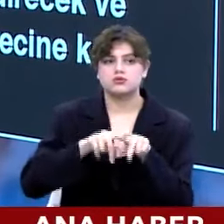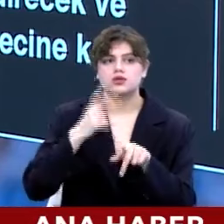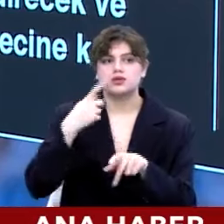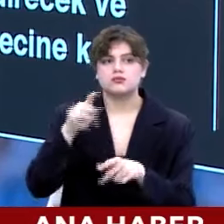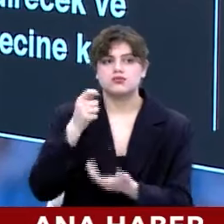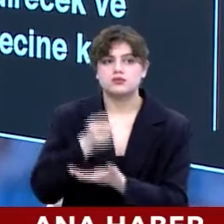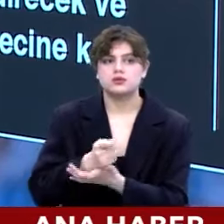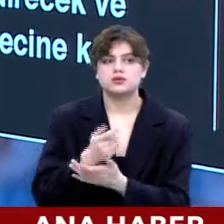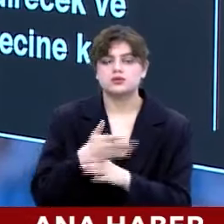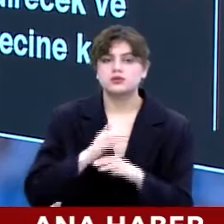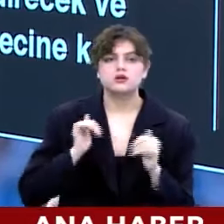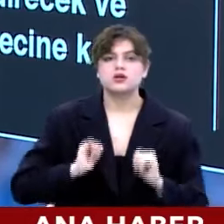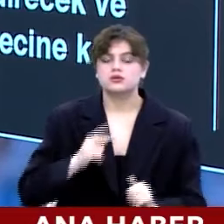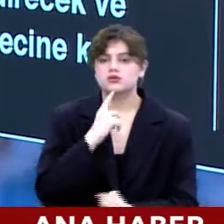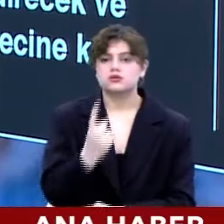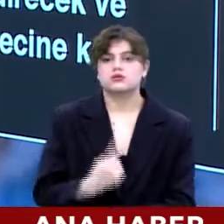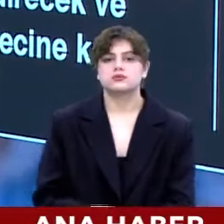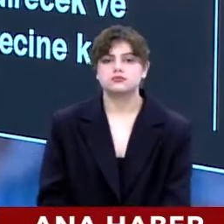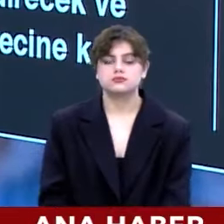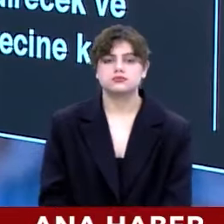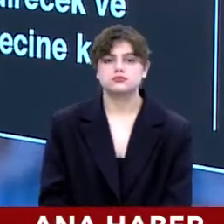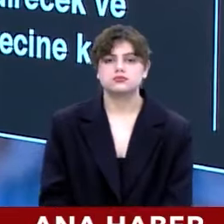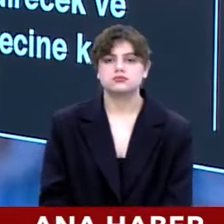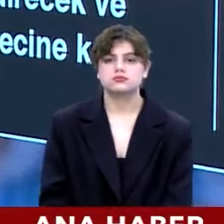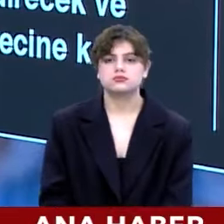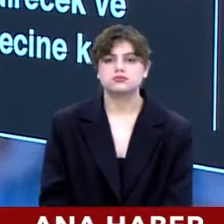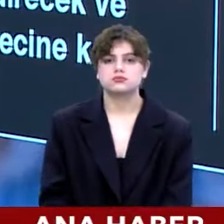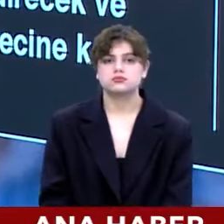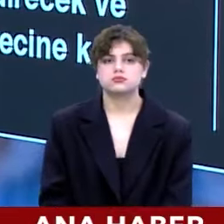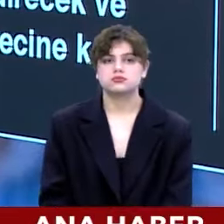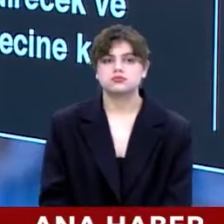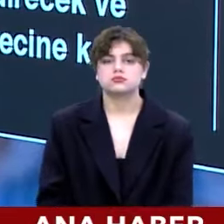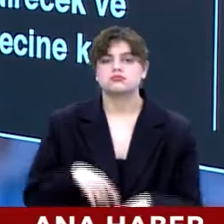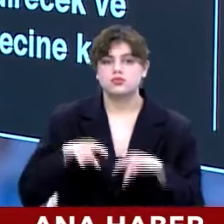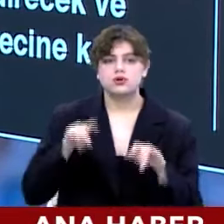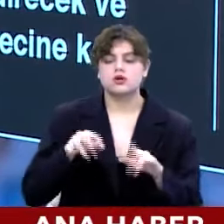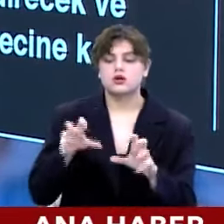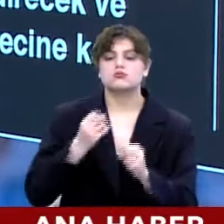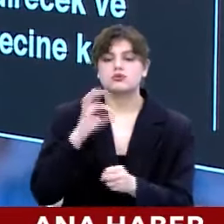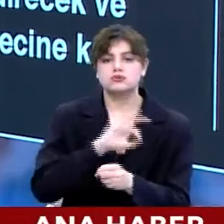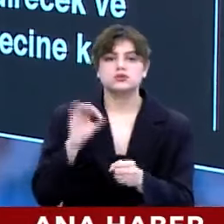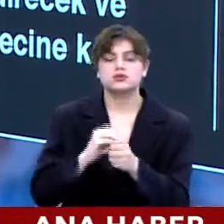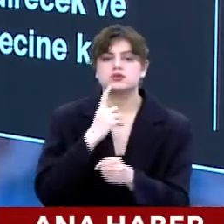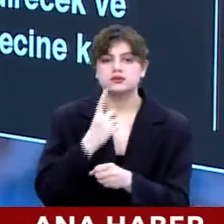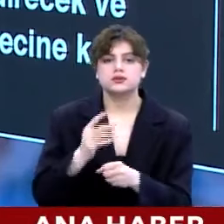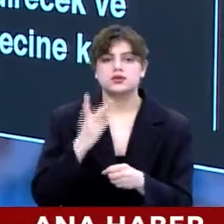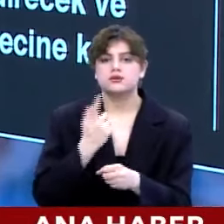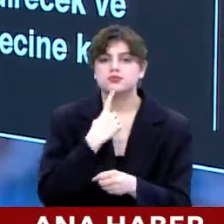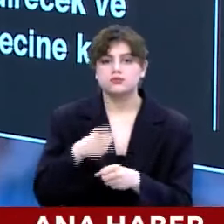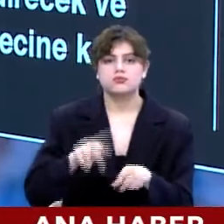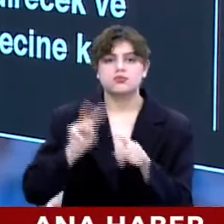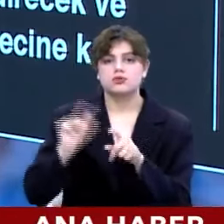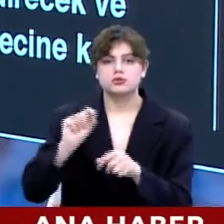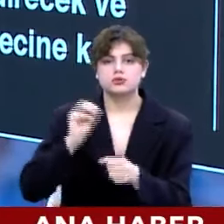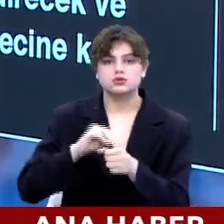2000 lira, ne güzel, oh ne âlâ, ne âlâ. Ha, bu haklar sizin elinizden alınmasın, onu da öyle demek istemedim. Elbette ki bu memur